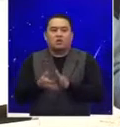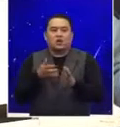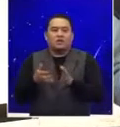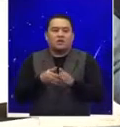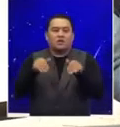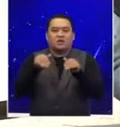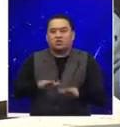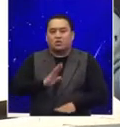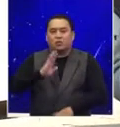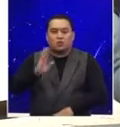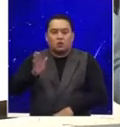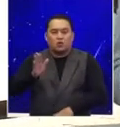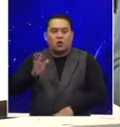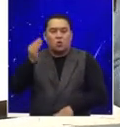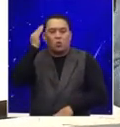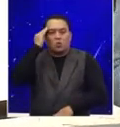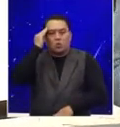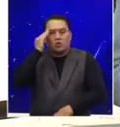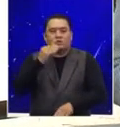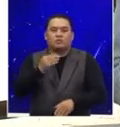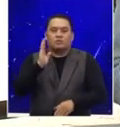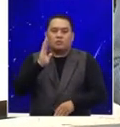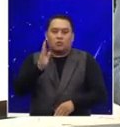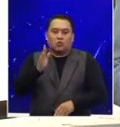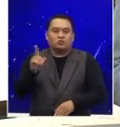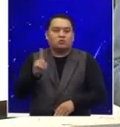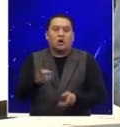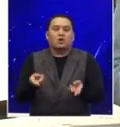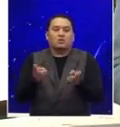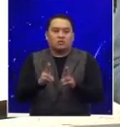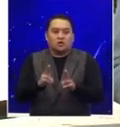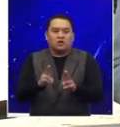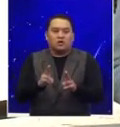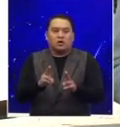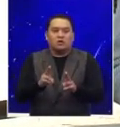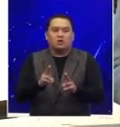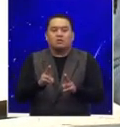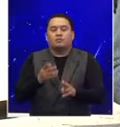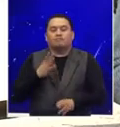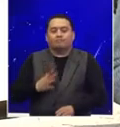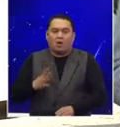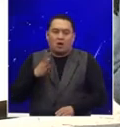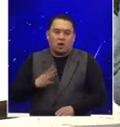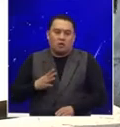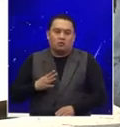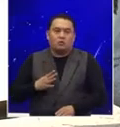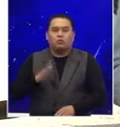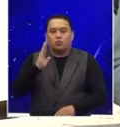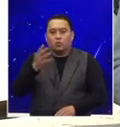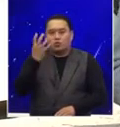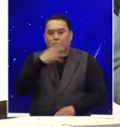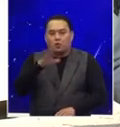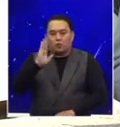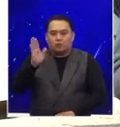счетчиков решится. Приборы учета появятся уже на днях. Все, что остается жителям, проявить немного терпения, и в их домах скоро